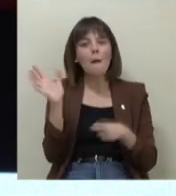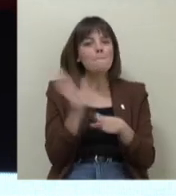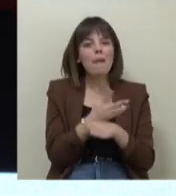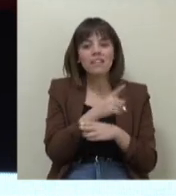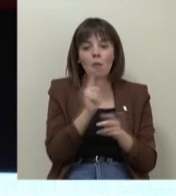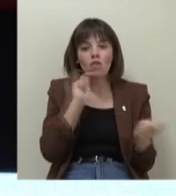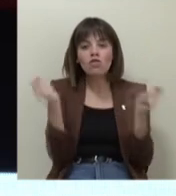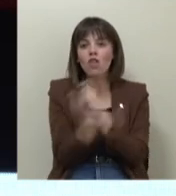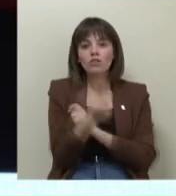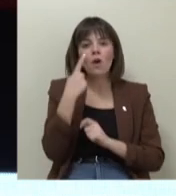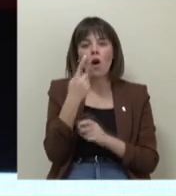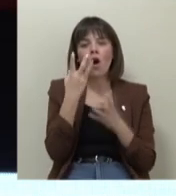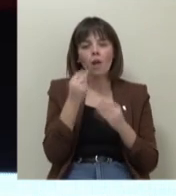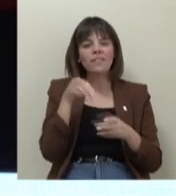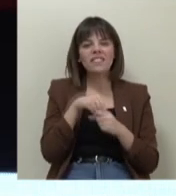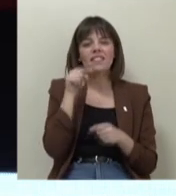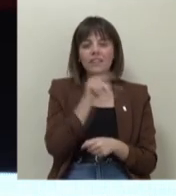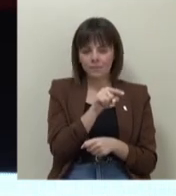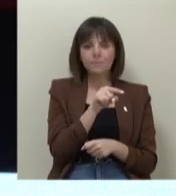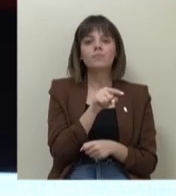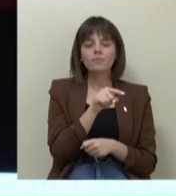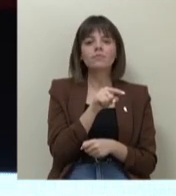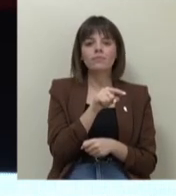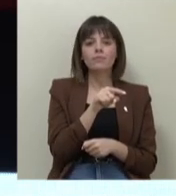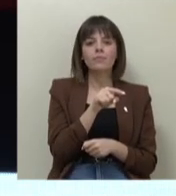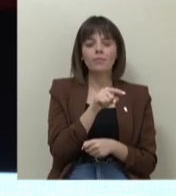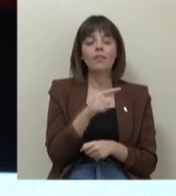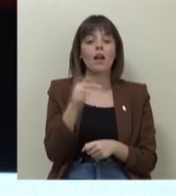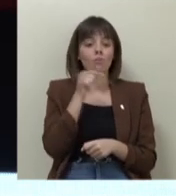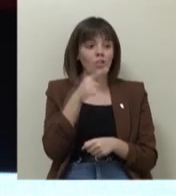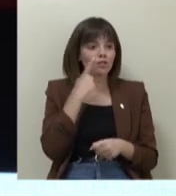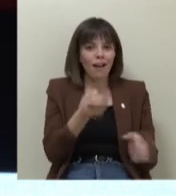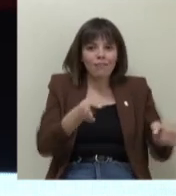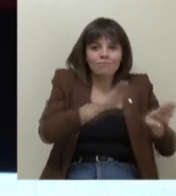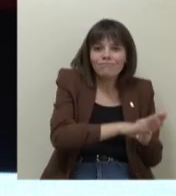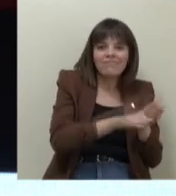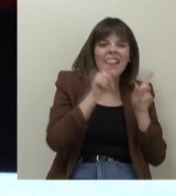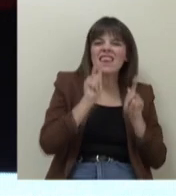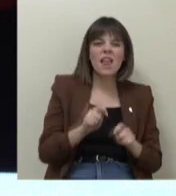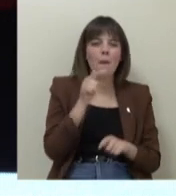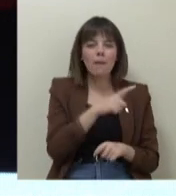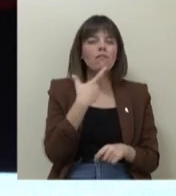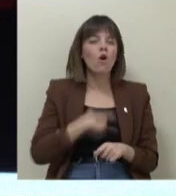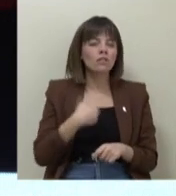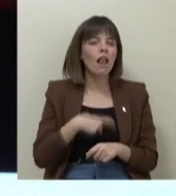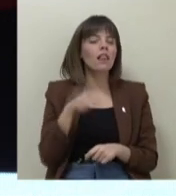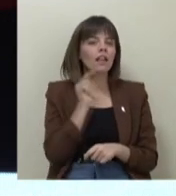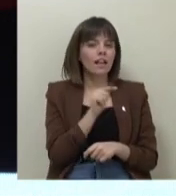malzemelere dönüştürülmek suretiyle ve bunları bertaraf ederken de